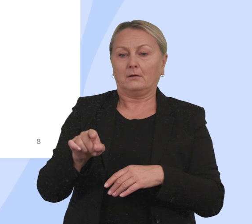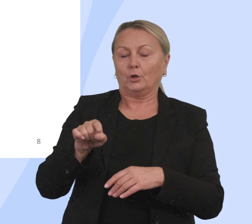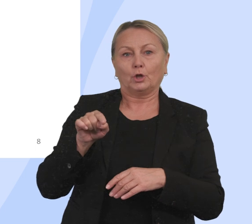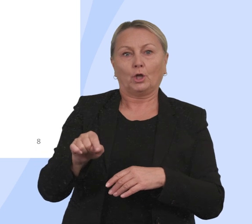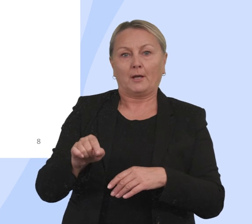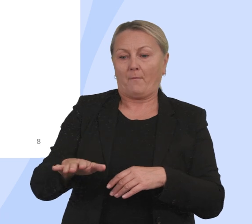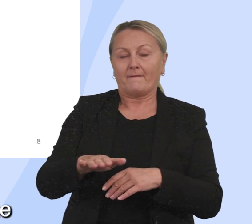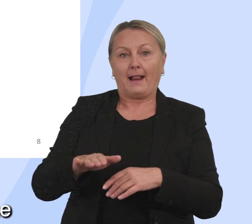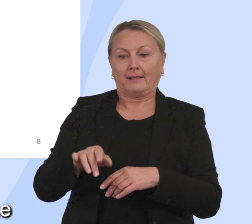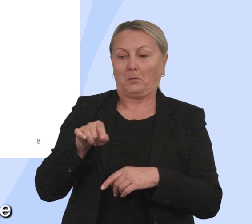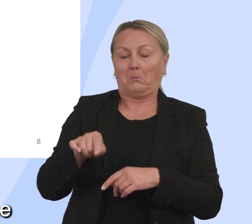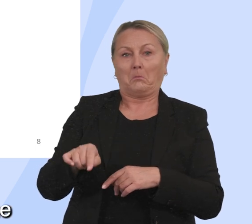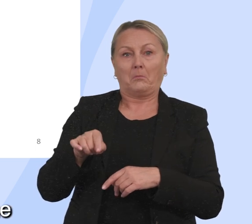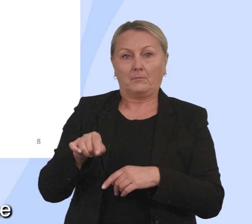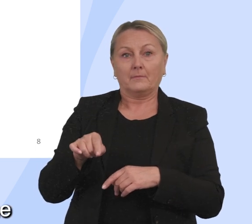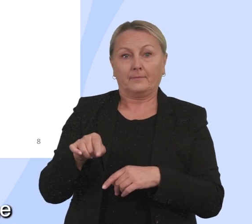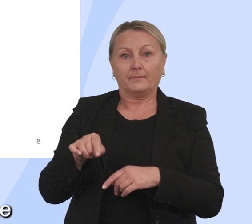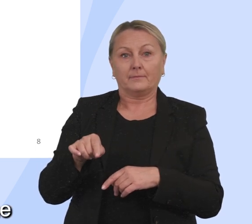trykke på felter, så er det